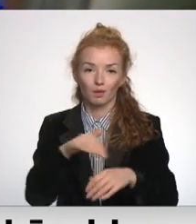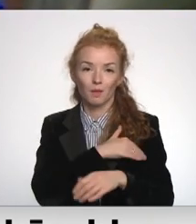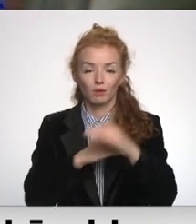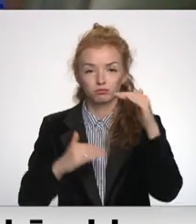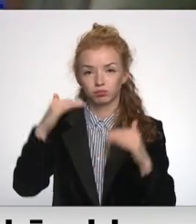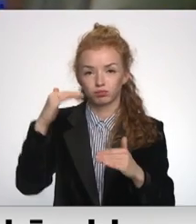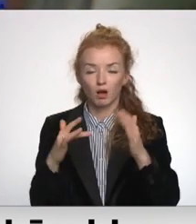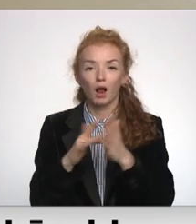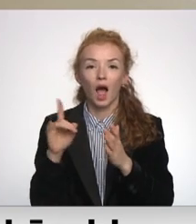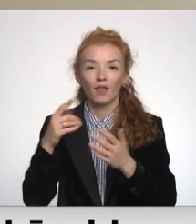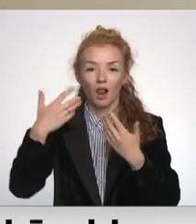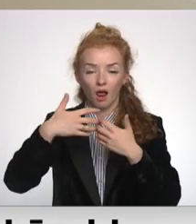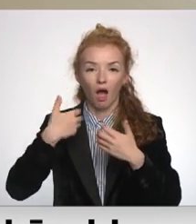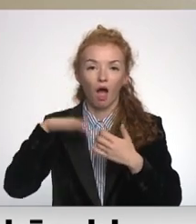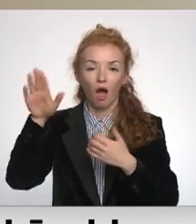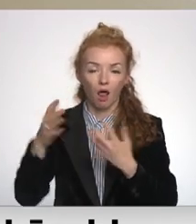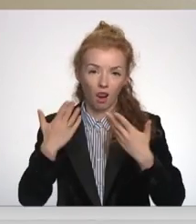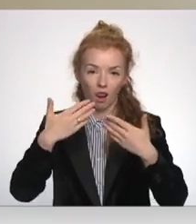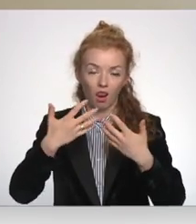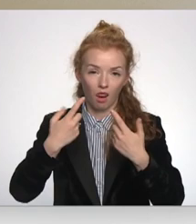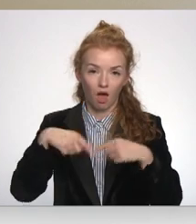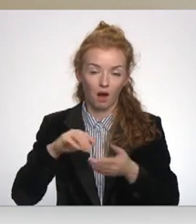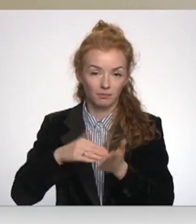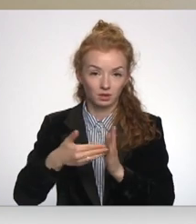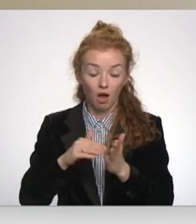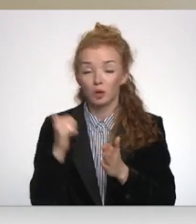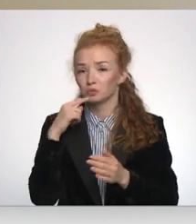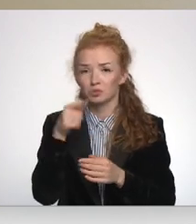no laikapstākļiem. Tas arī nav tik dārgi. Tas ir